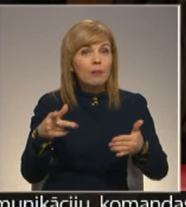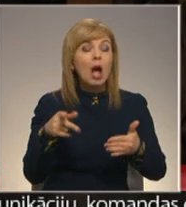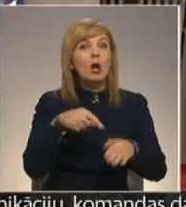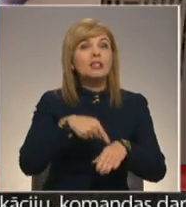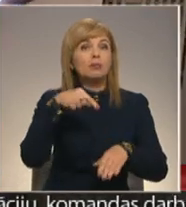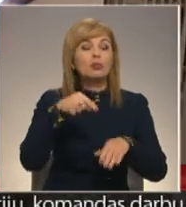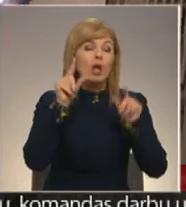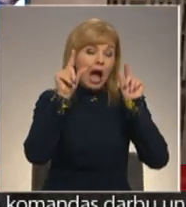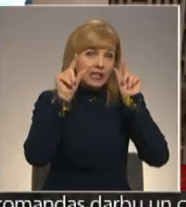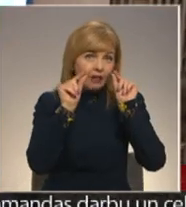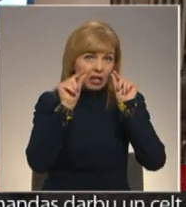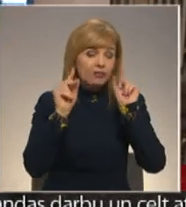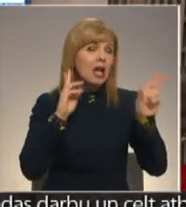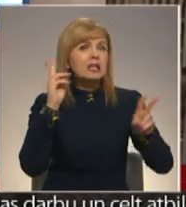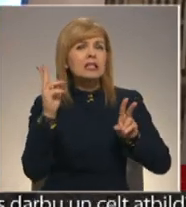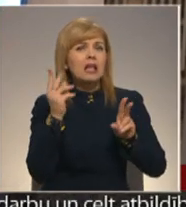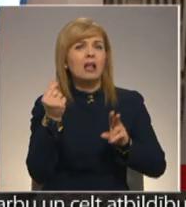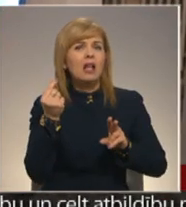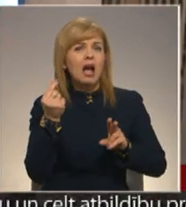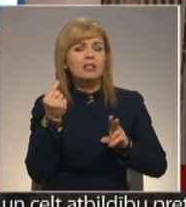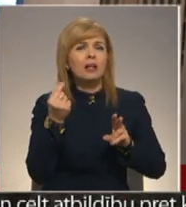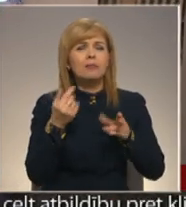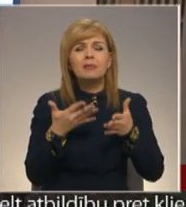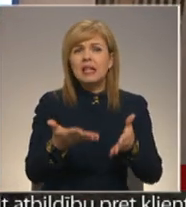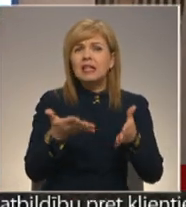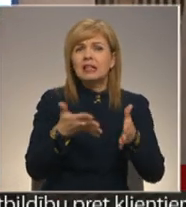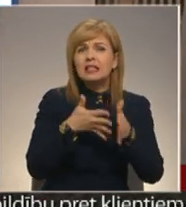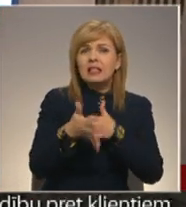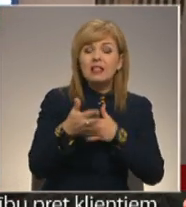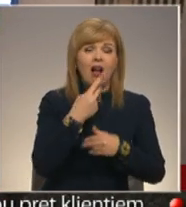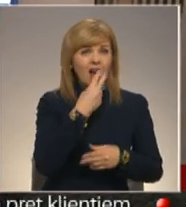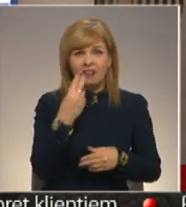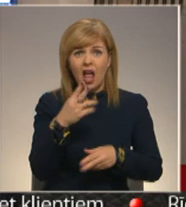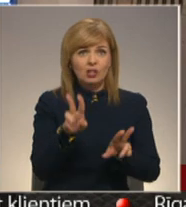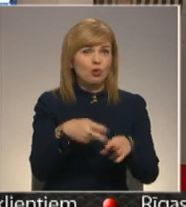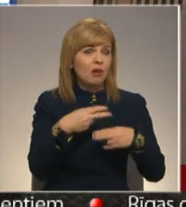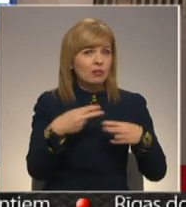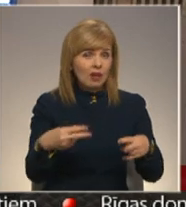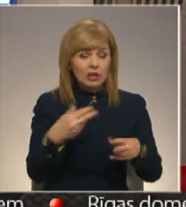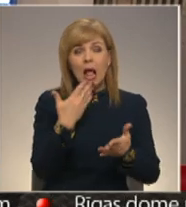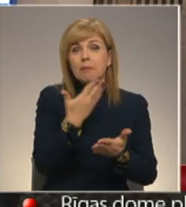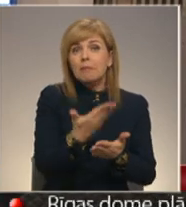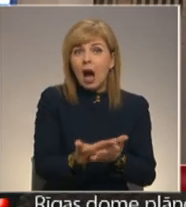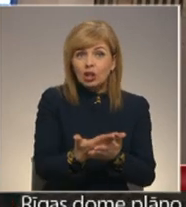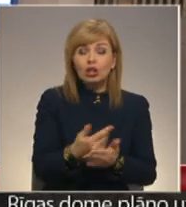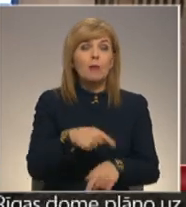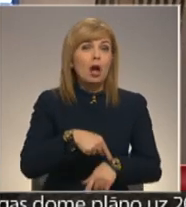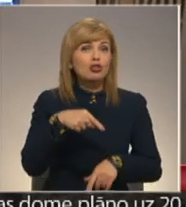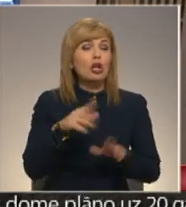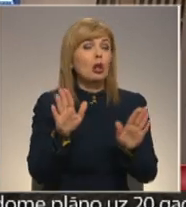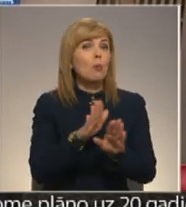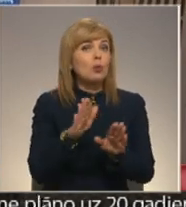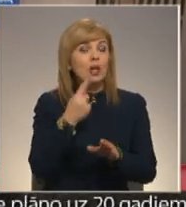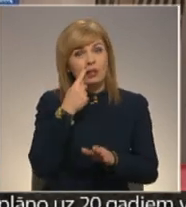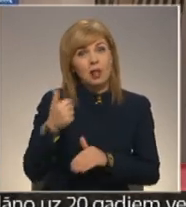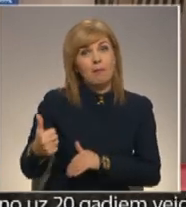aizvērtām acīm. Skaņa ir tik niansēta un dzidra, ka redzēt nemaz nevajag, lai uzburtu pilnīgu ainu. Un šķiet, ka mūziķi te pat